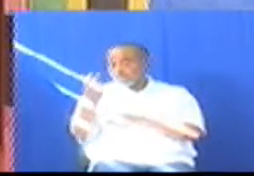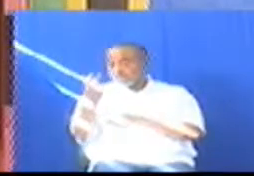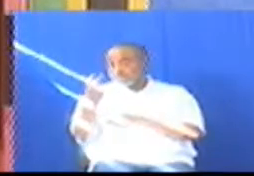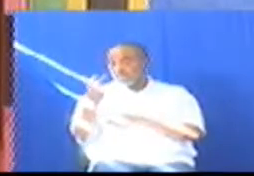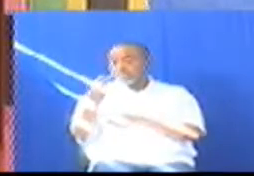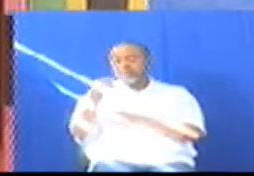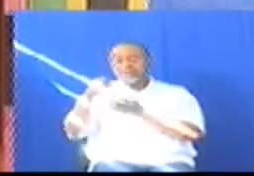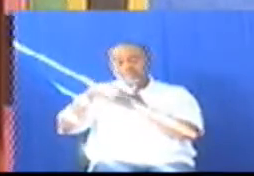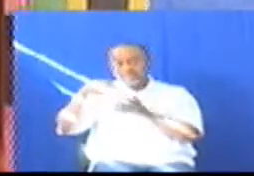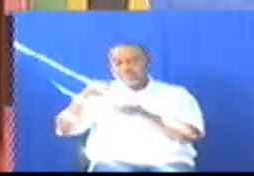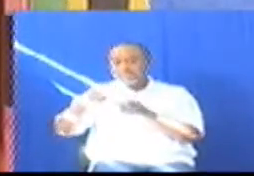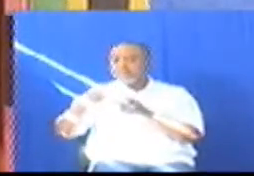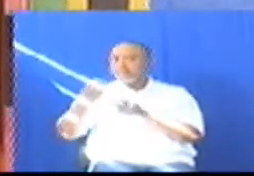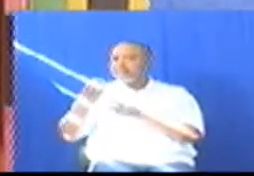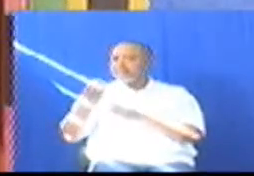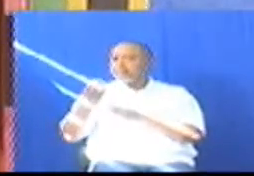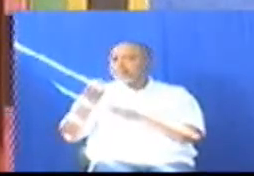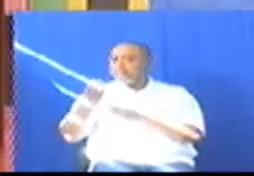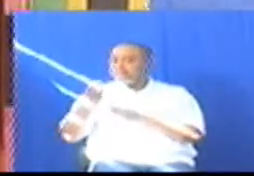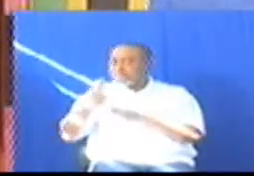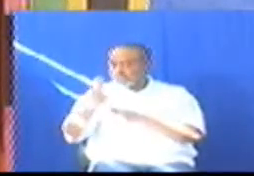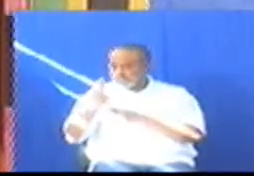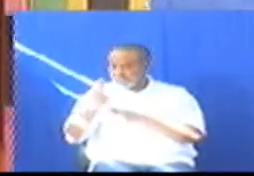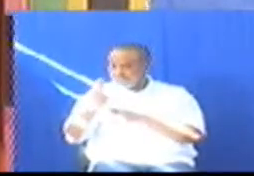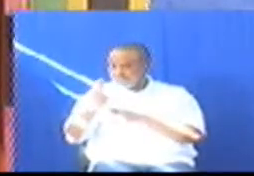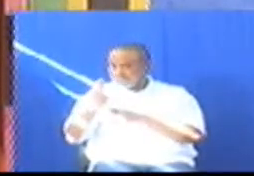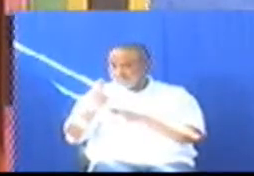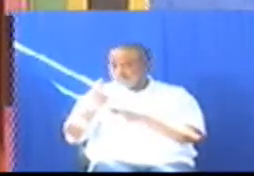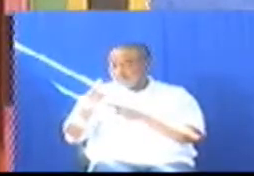wenye thamani ya shilingi bilioni